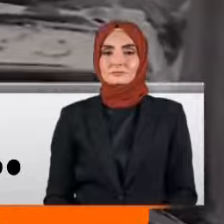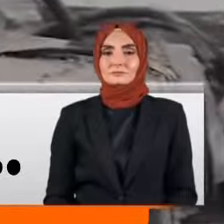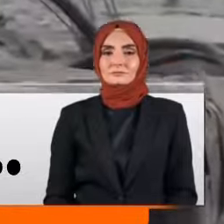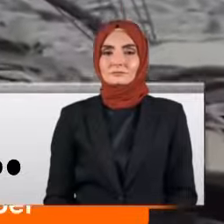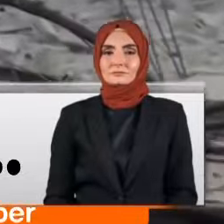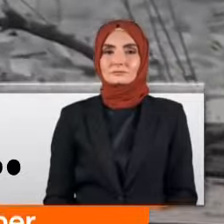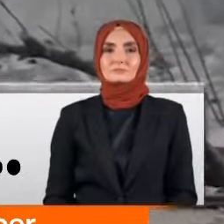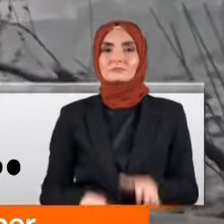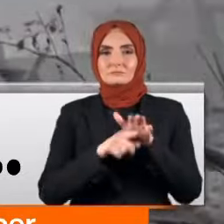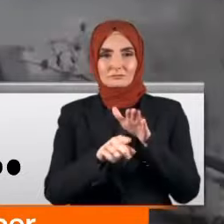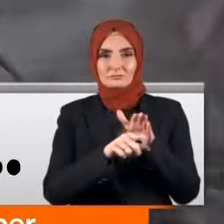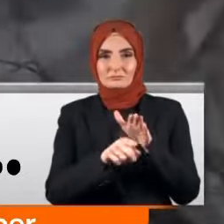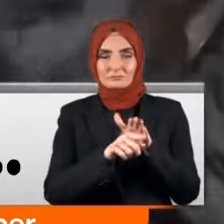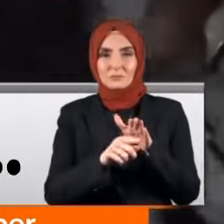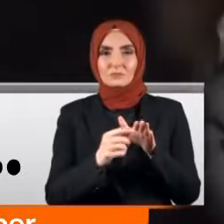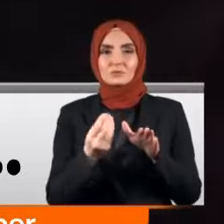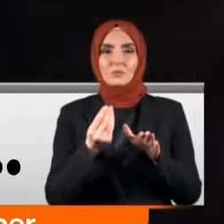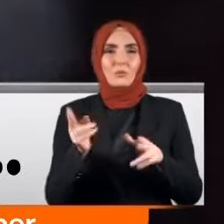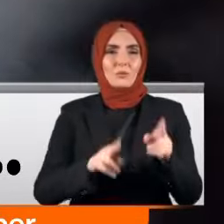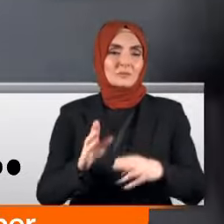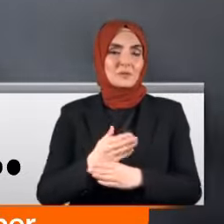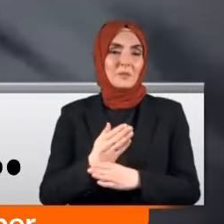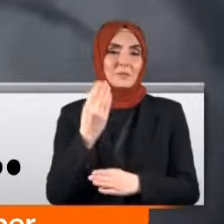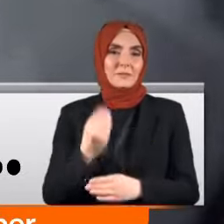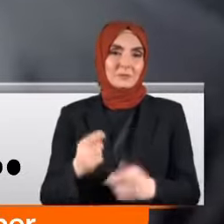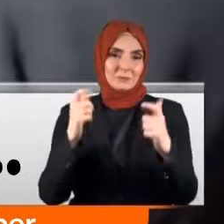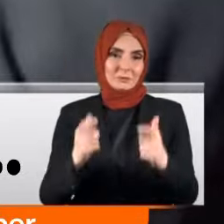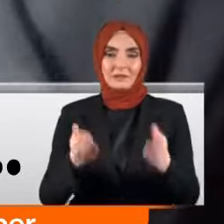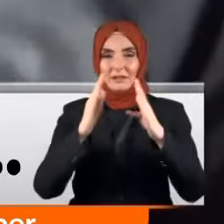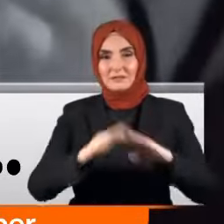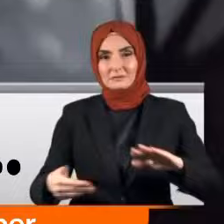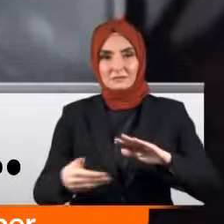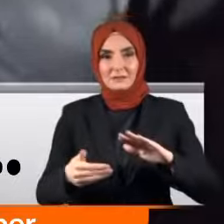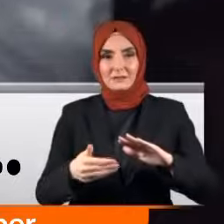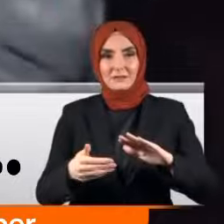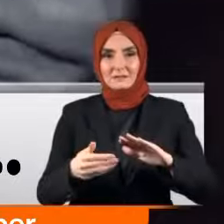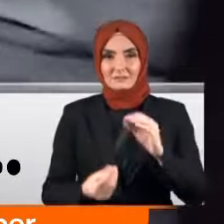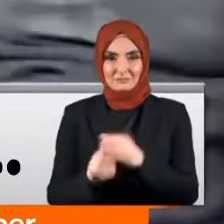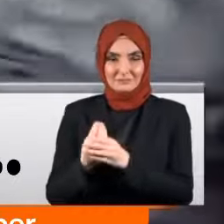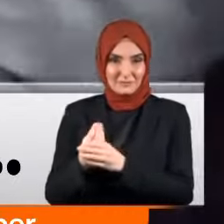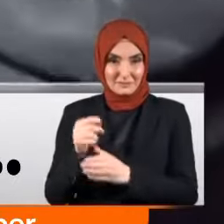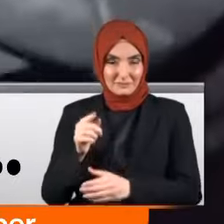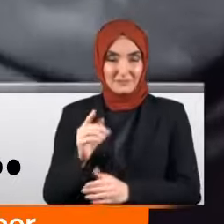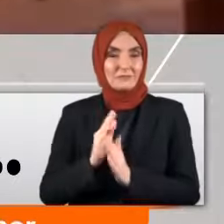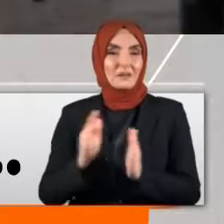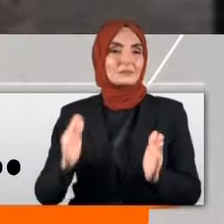Jetlerin ölüm olup yağdığı topraklarda enkazdan çıkan en büyük acı anne babaların.